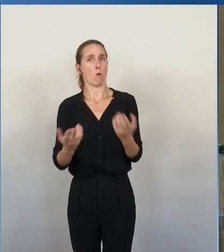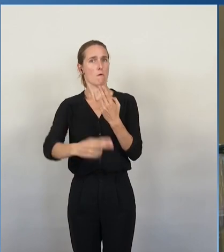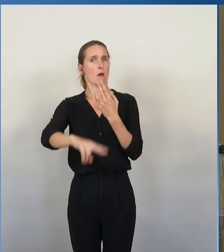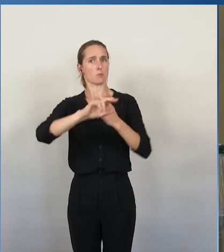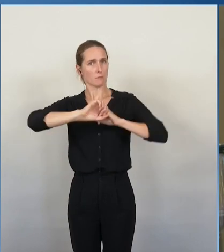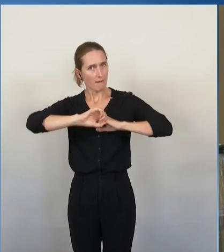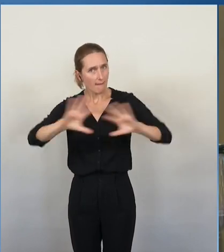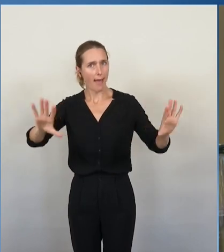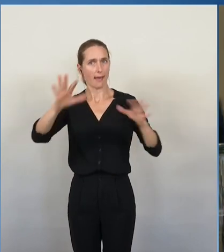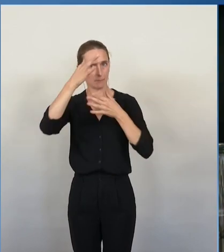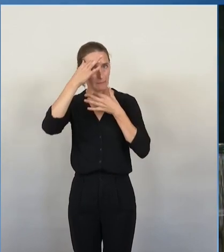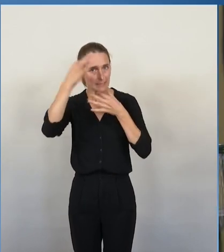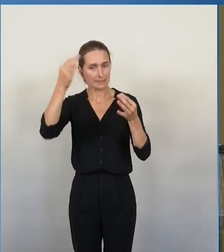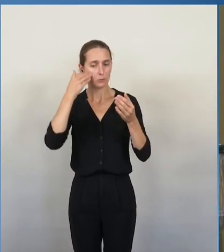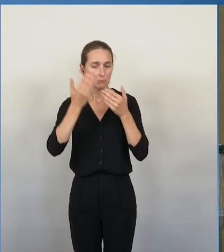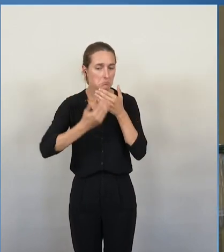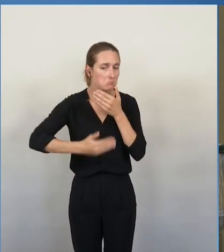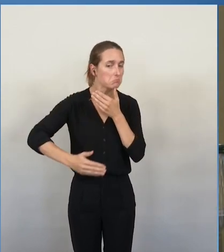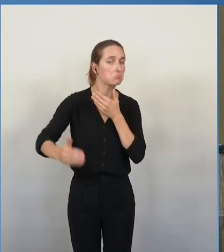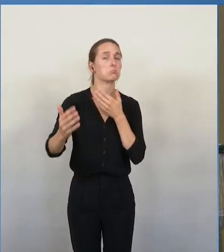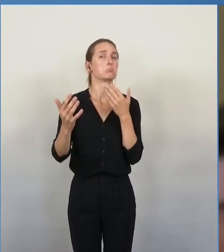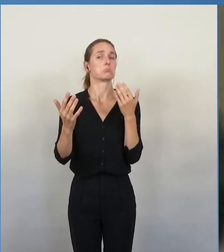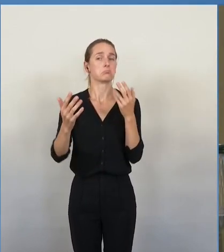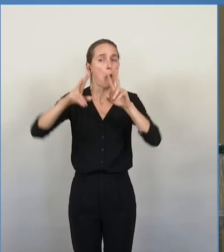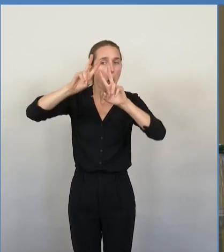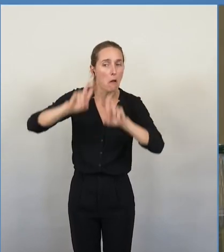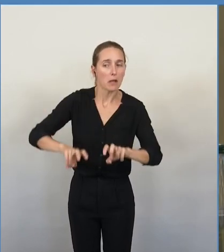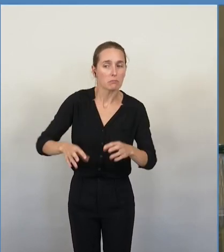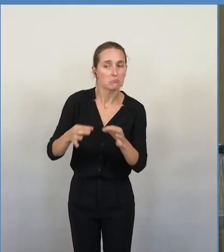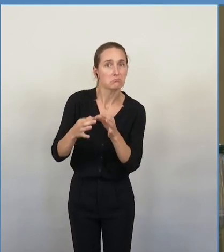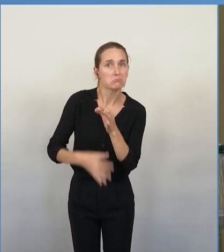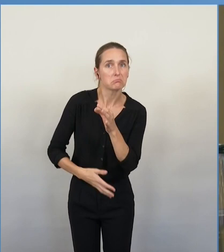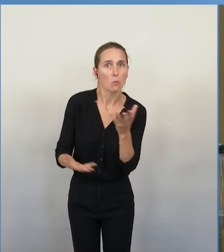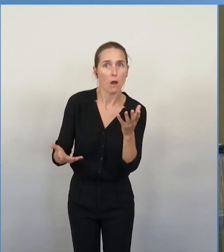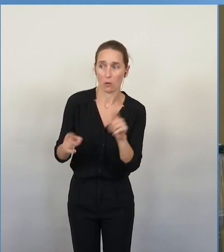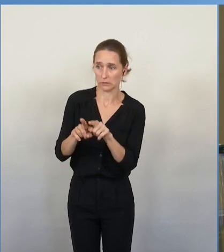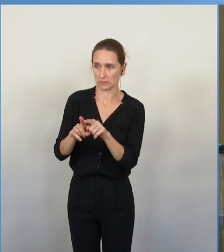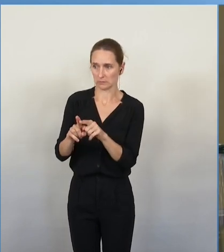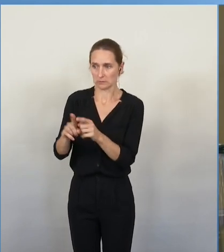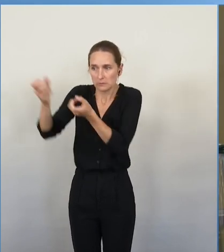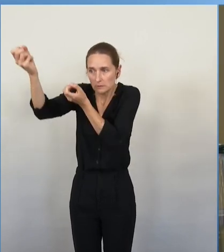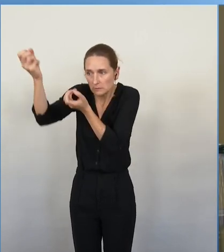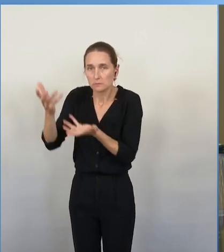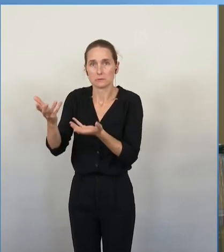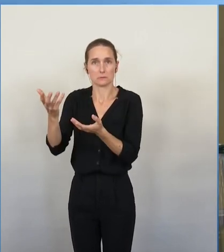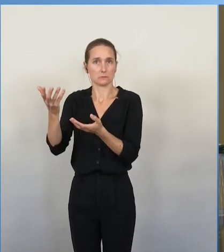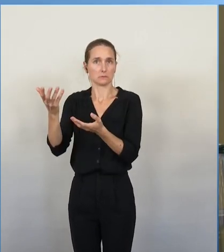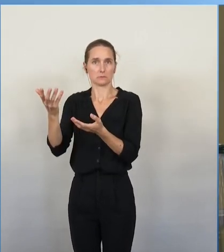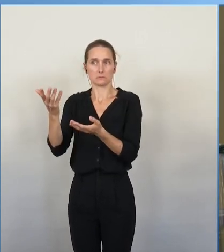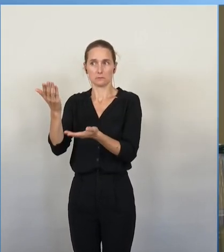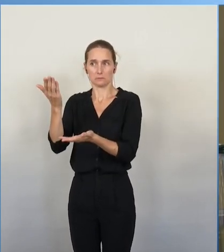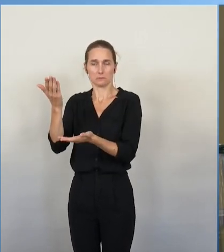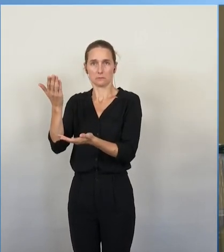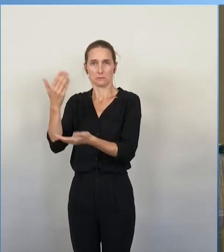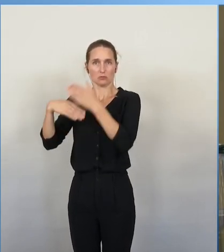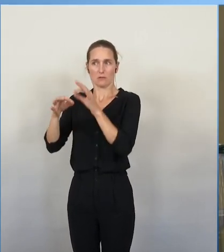et surtout de connaître un petit peu les faits qui se sont déroulés au sein de ce conseil municipal je